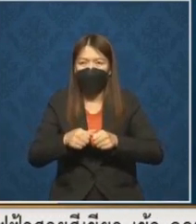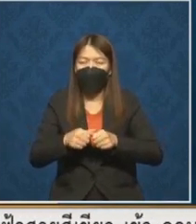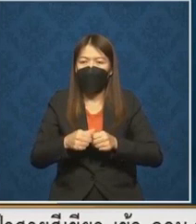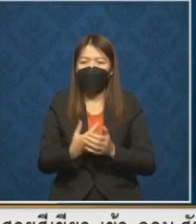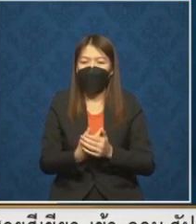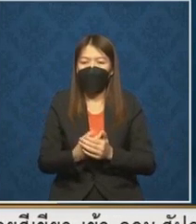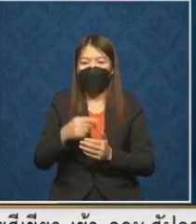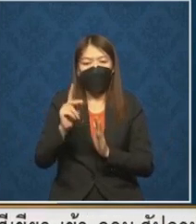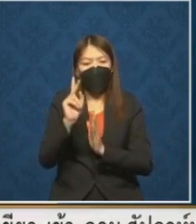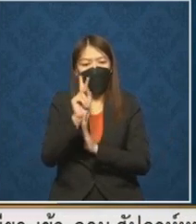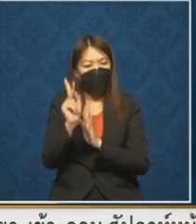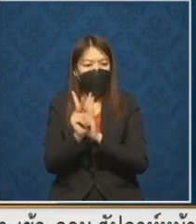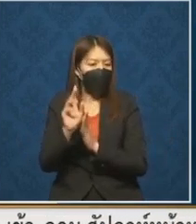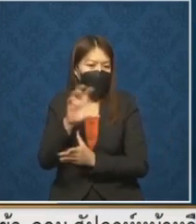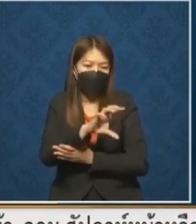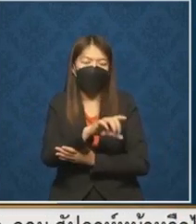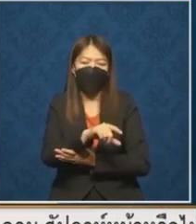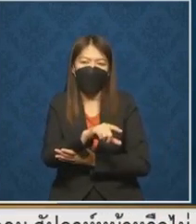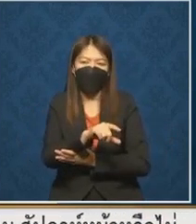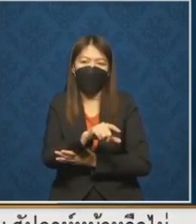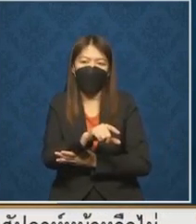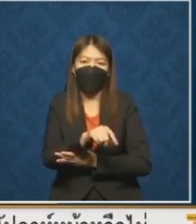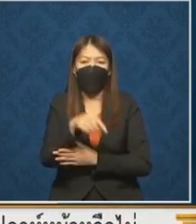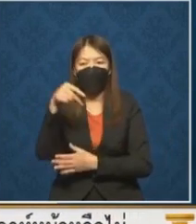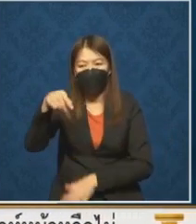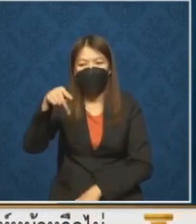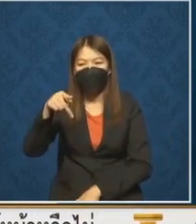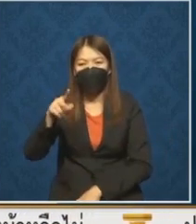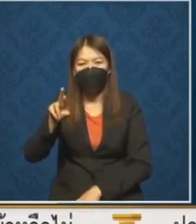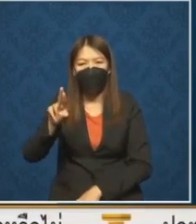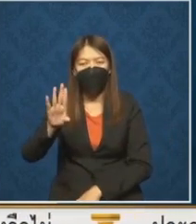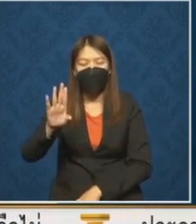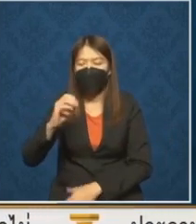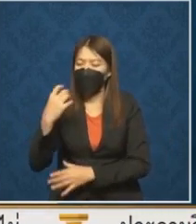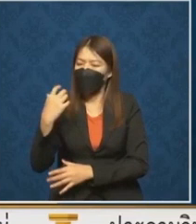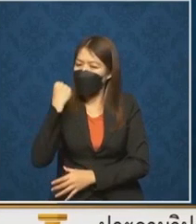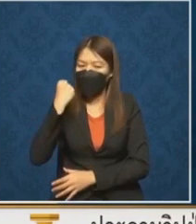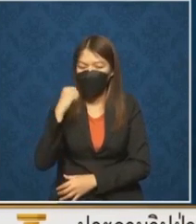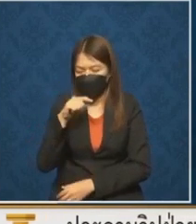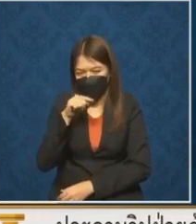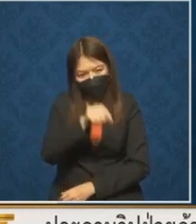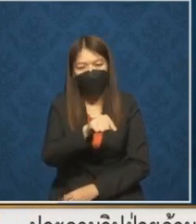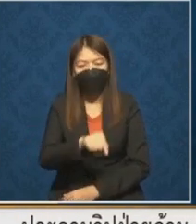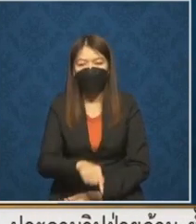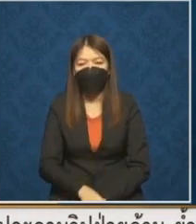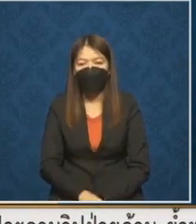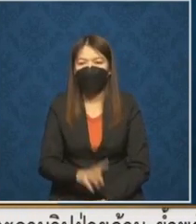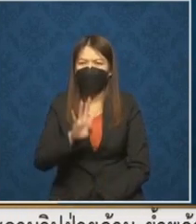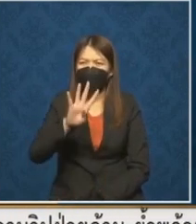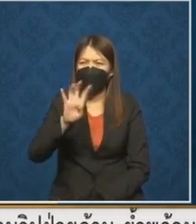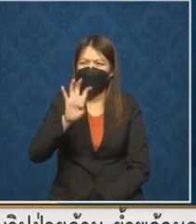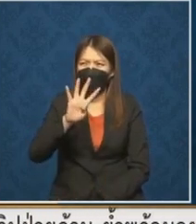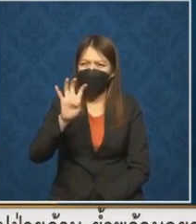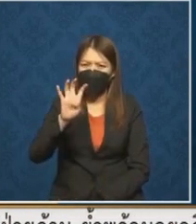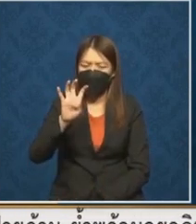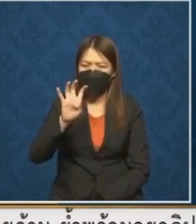่พอลาปศุตรยาที่เกิดขึ้นเป็นพอลาปศุตรยาญที่ถือวาอำนาดยมทั้หมด 4